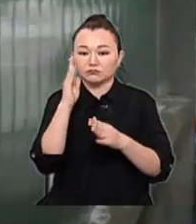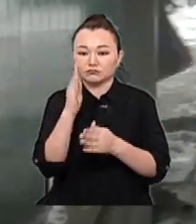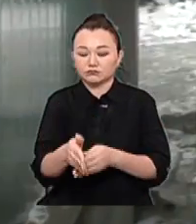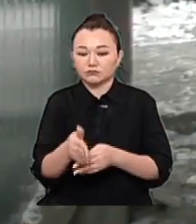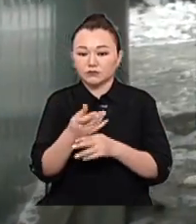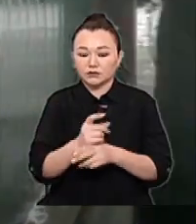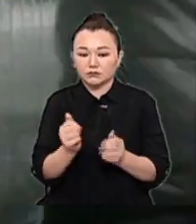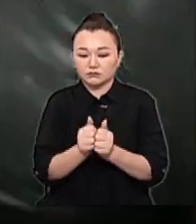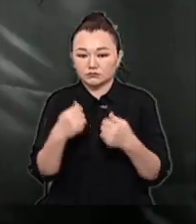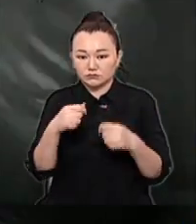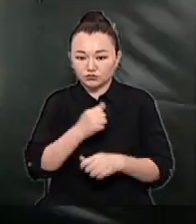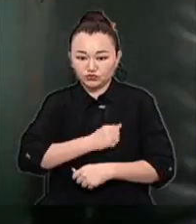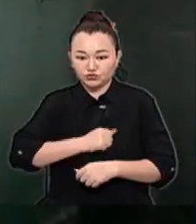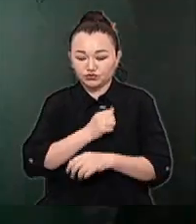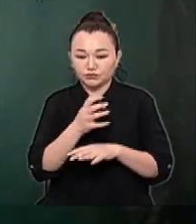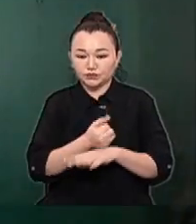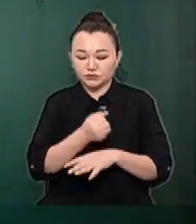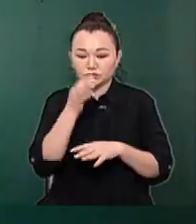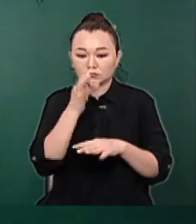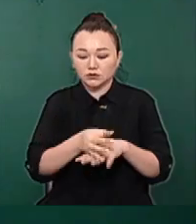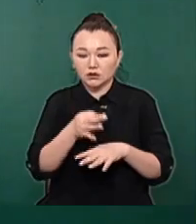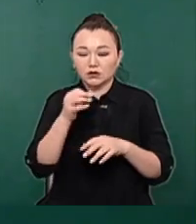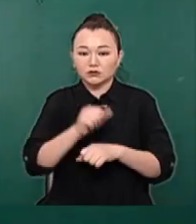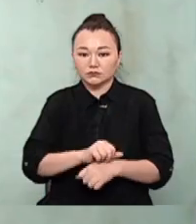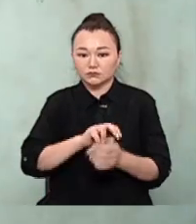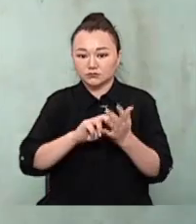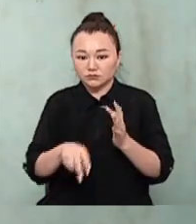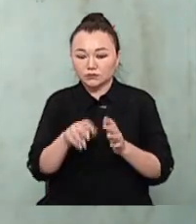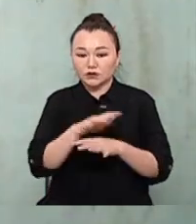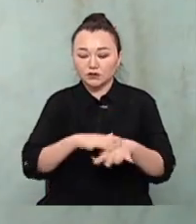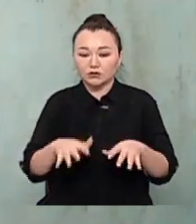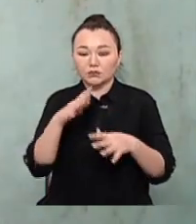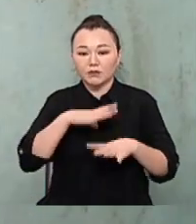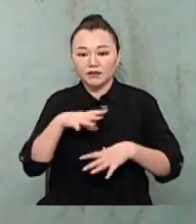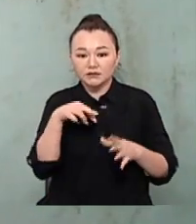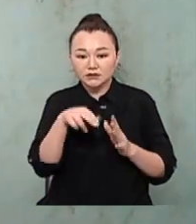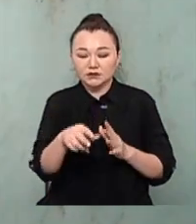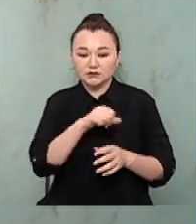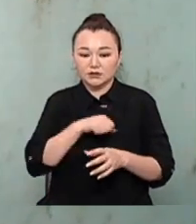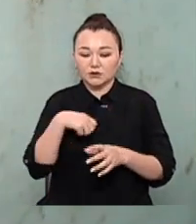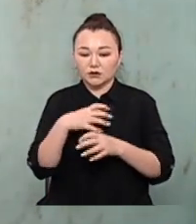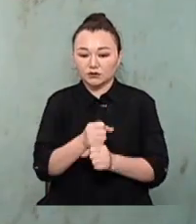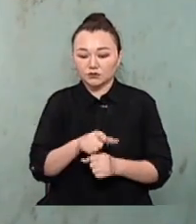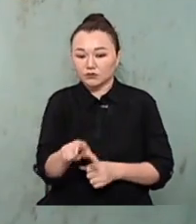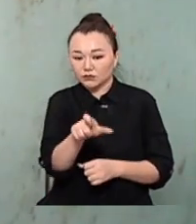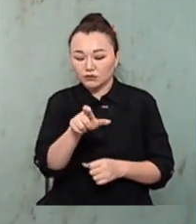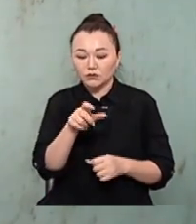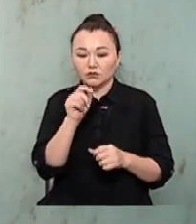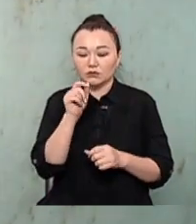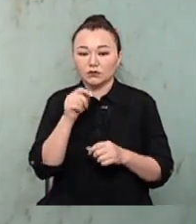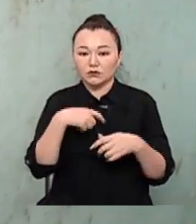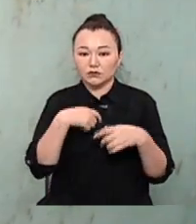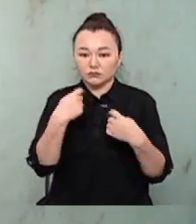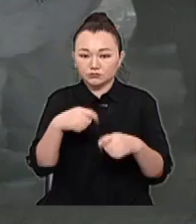көрші отырған саудагерлердің ашуын тудырған. Айтуларынша, аялдамадан түскен халықтың базар аралауға кіретін ең қысқа жолы бөгелгелі саудамыз